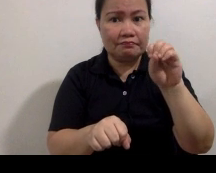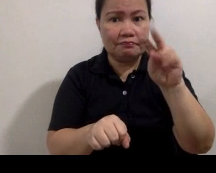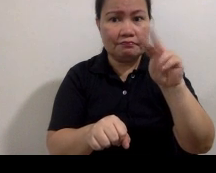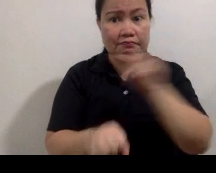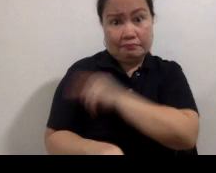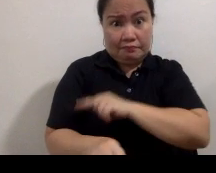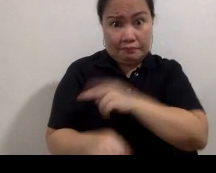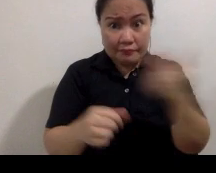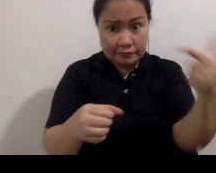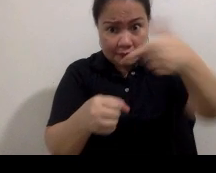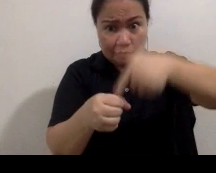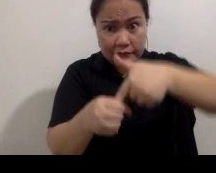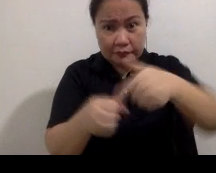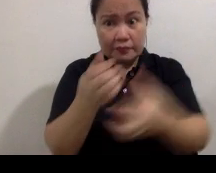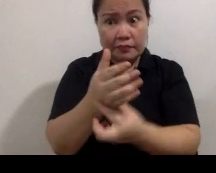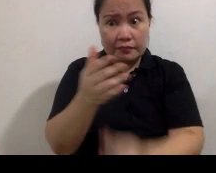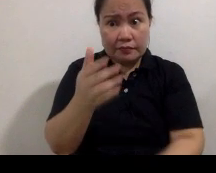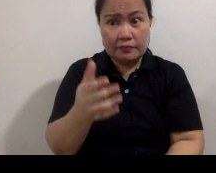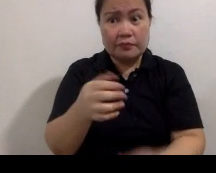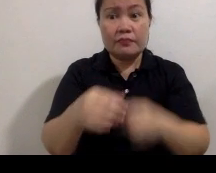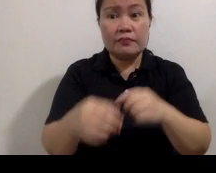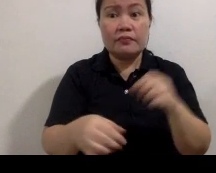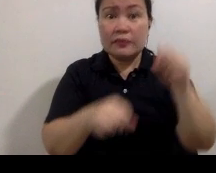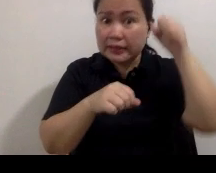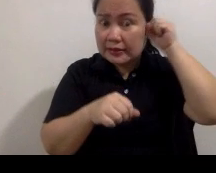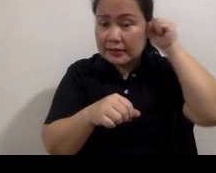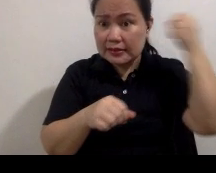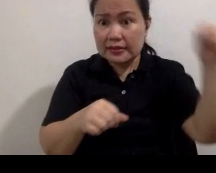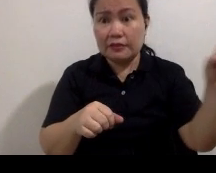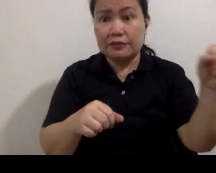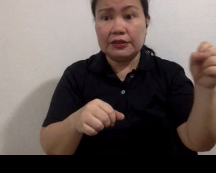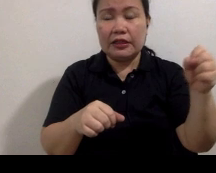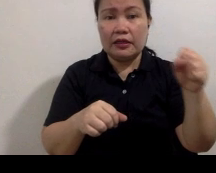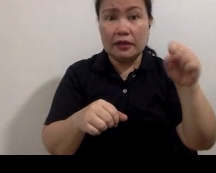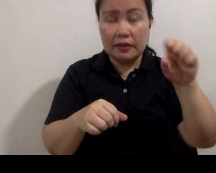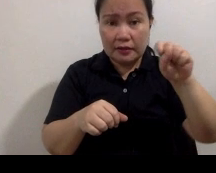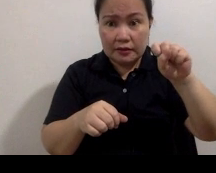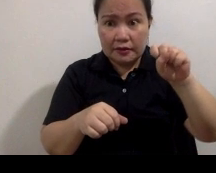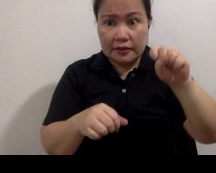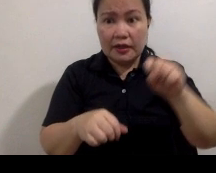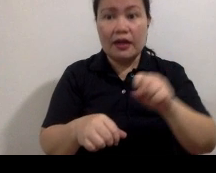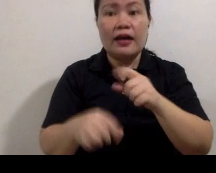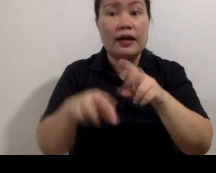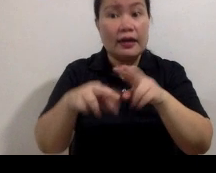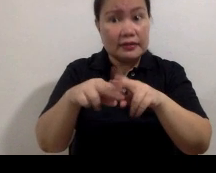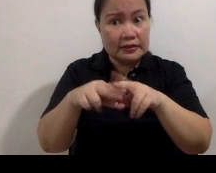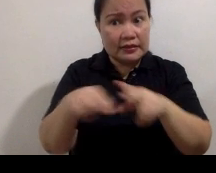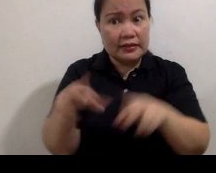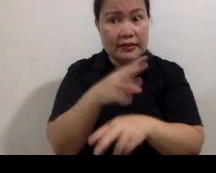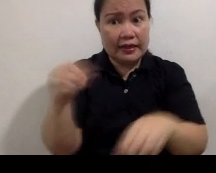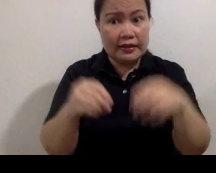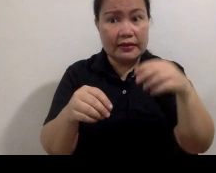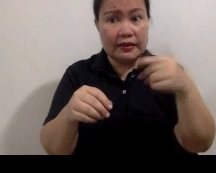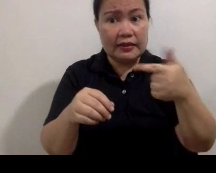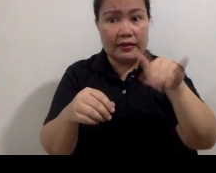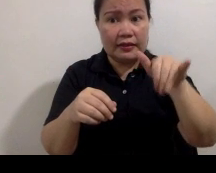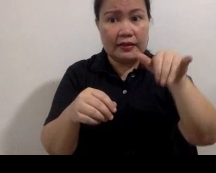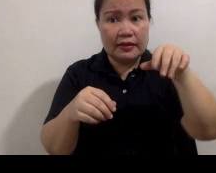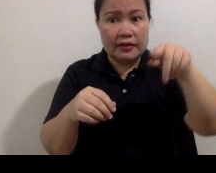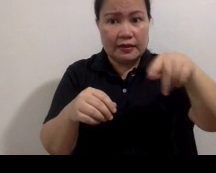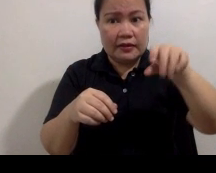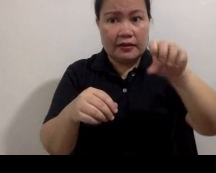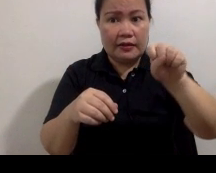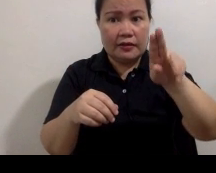bakal, carbon, natural gas, langis, tanso, asin at gypsum ay ilan sa mga pangunahing yamang mineral